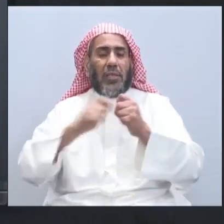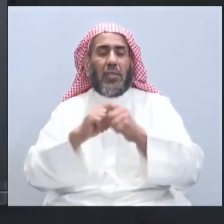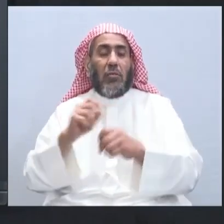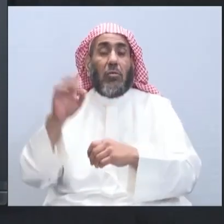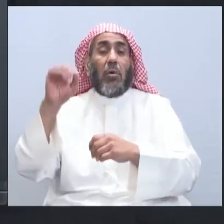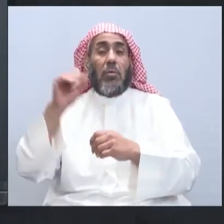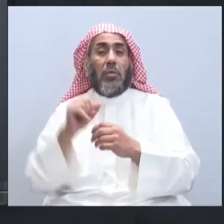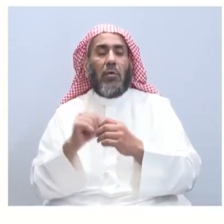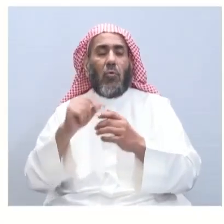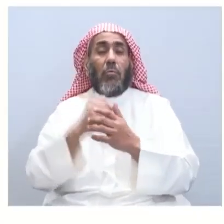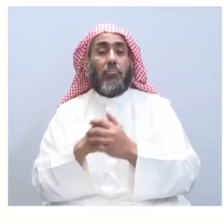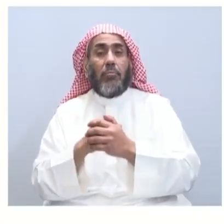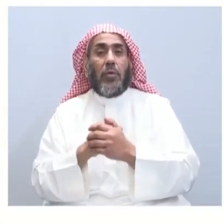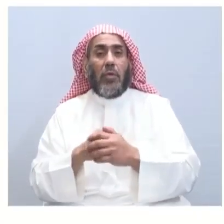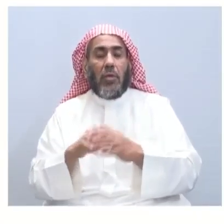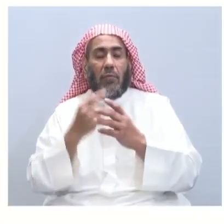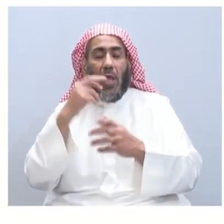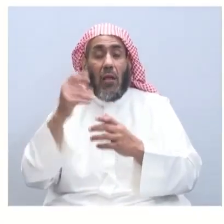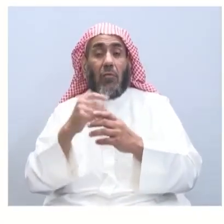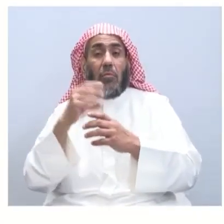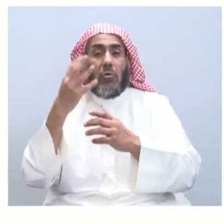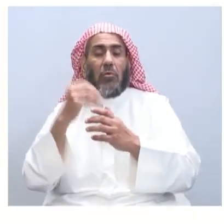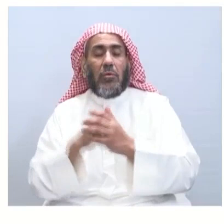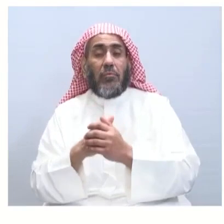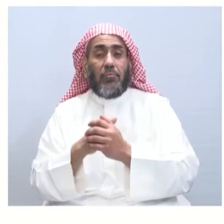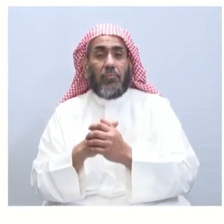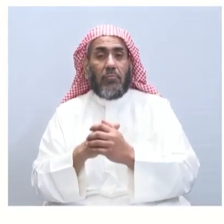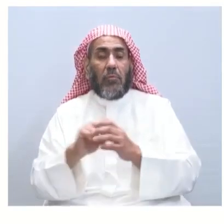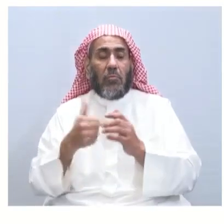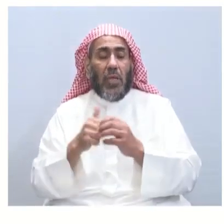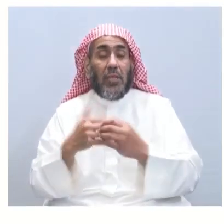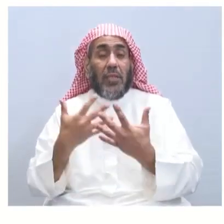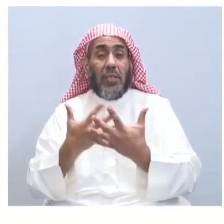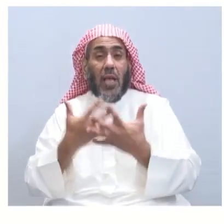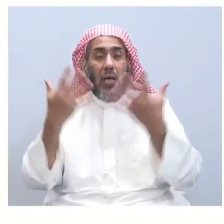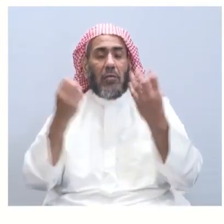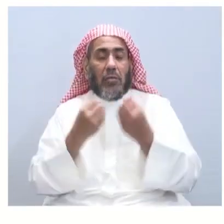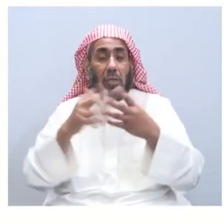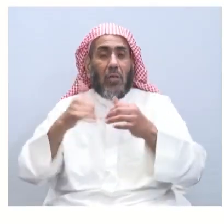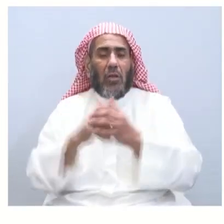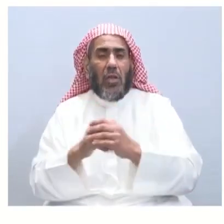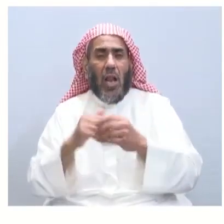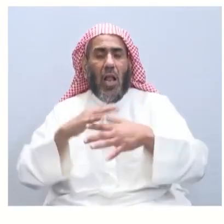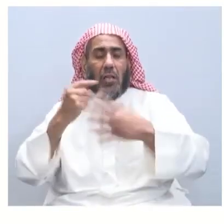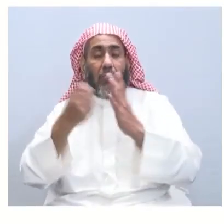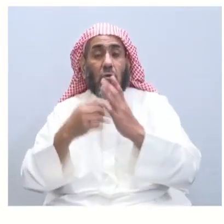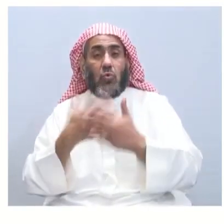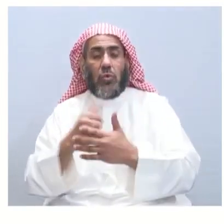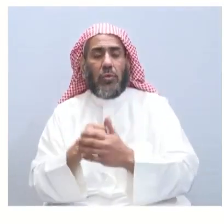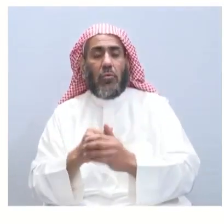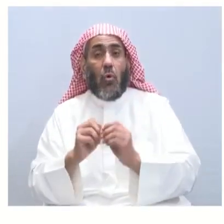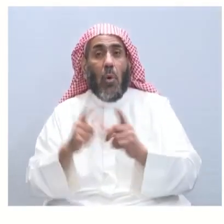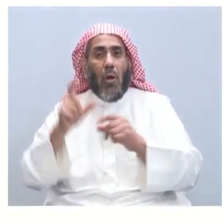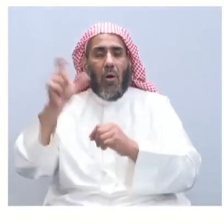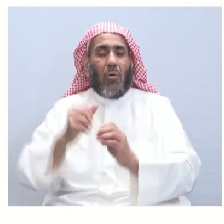الشيخ محمد بن عبد الوهاب في 1157 اول بدايه ازدهار بدايه العوده وازدهار الادب السعودي الحديث وانبر